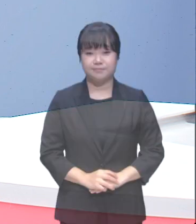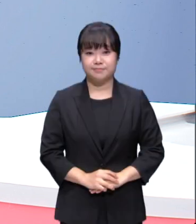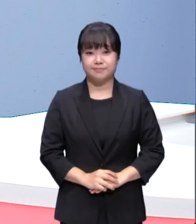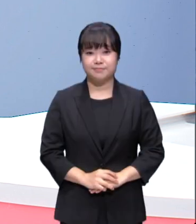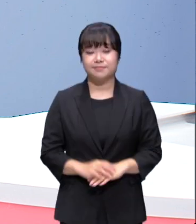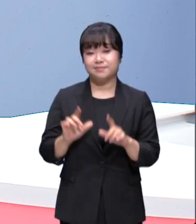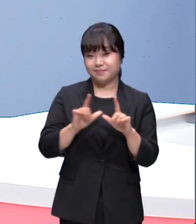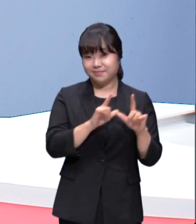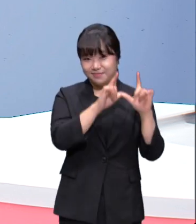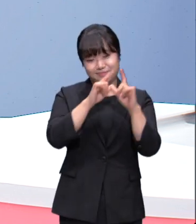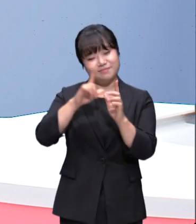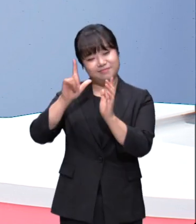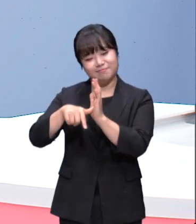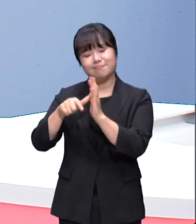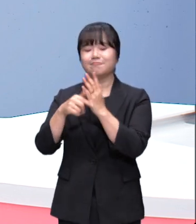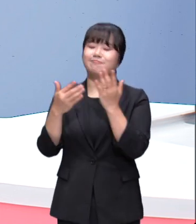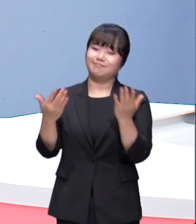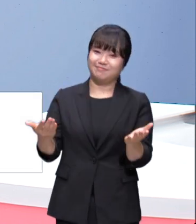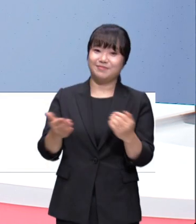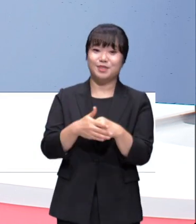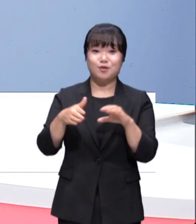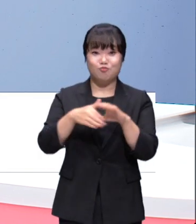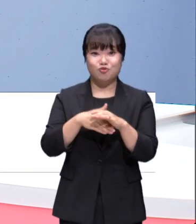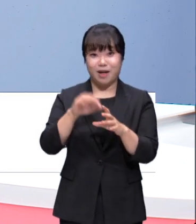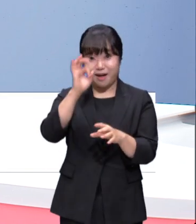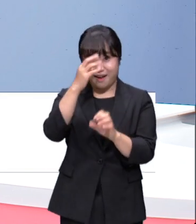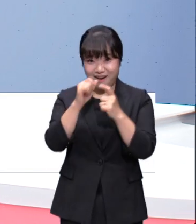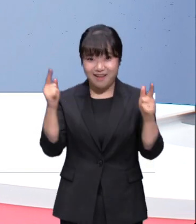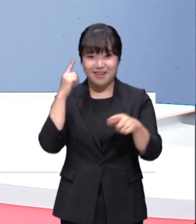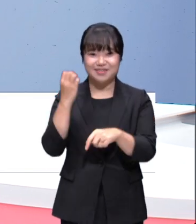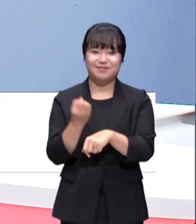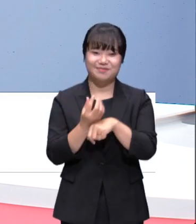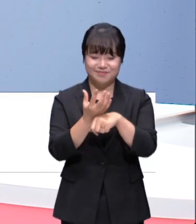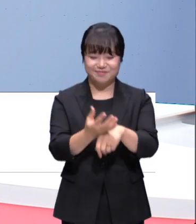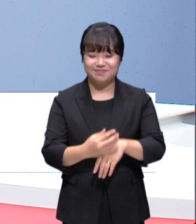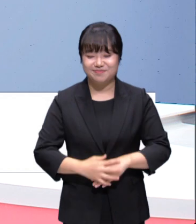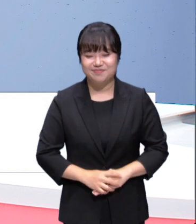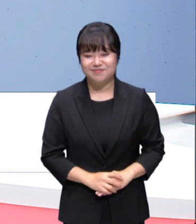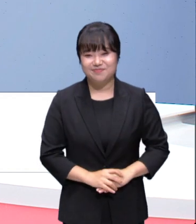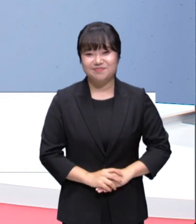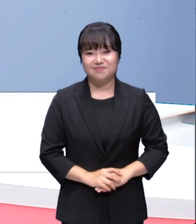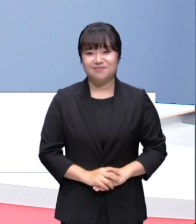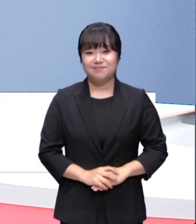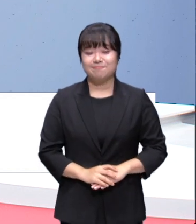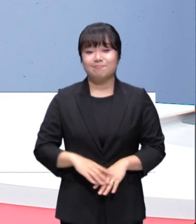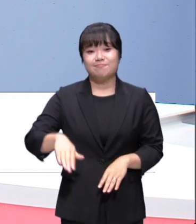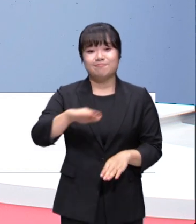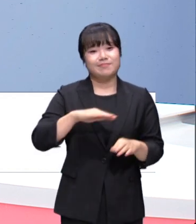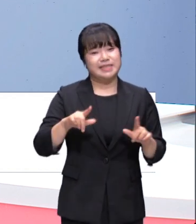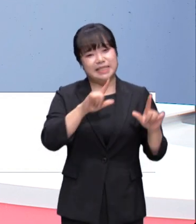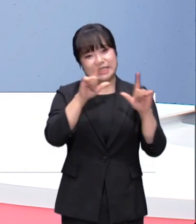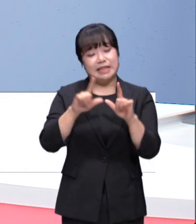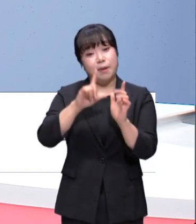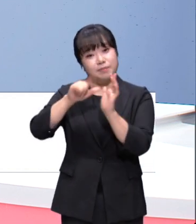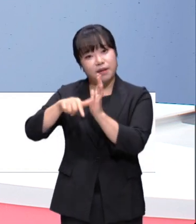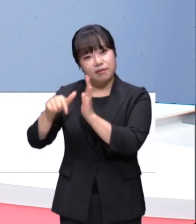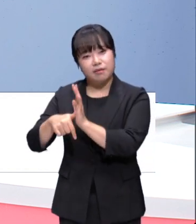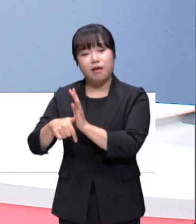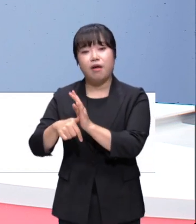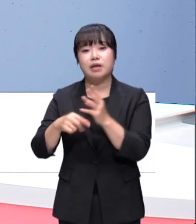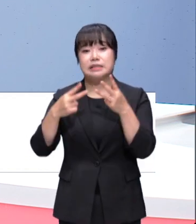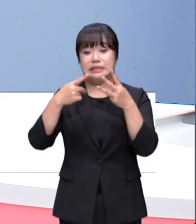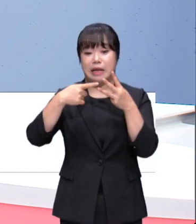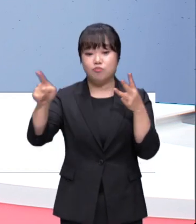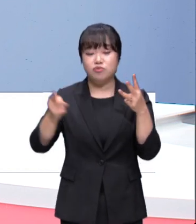네, 일상의 쉼표가 필요한 시간, 아름다운 문화예술 소식을 전해드리는 이주의 원픽입니다. 네, 우리의 삶에서 3분의 1을